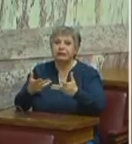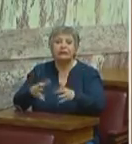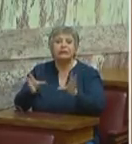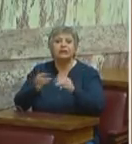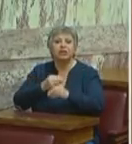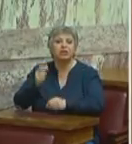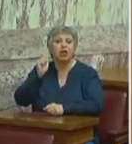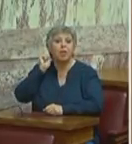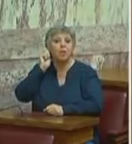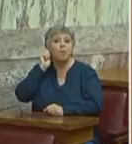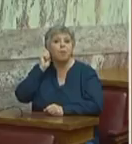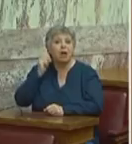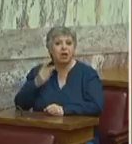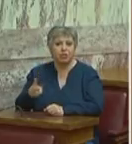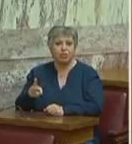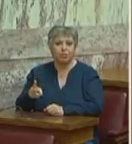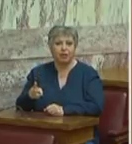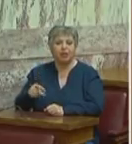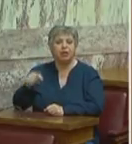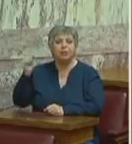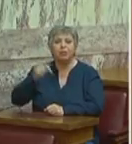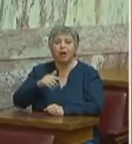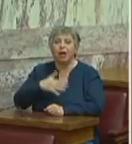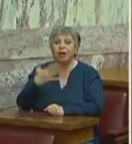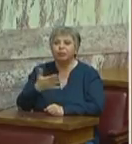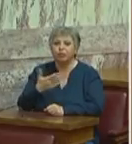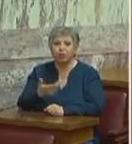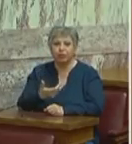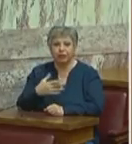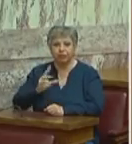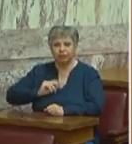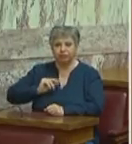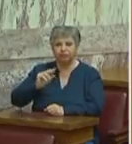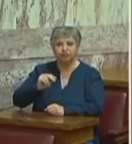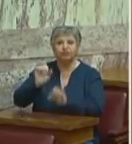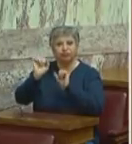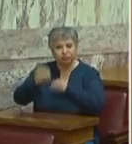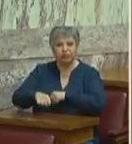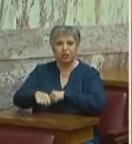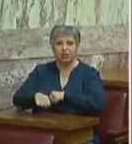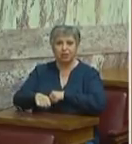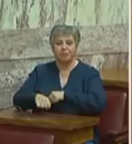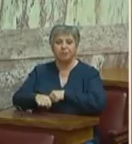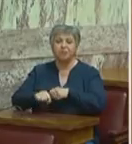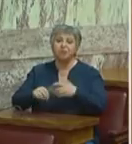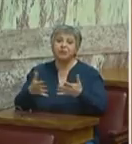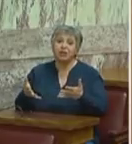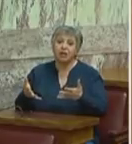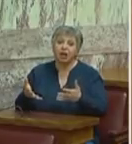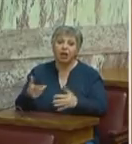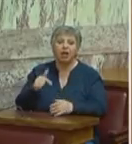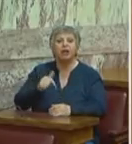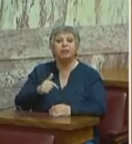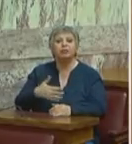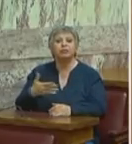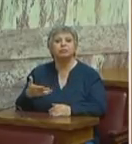η ονομασία συνταγματική σήμερα της γειτονικής χώρας, η οποία δυστυχώς ή ευτυχώς, δυστυχώς προφανώς και όχι ευτυχώς, αναγνωρίζεται